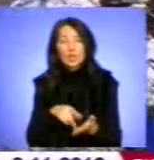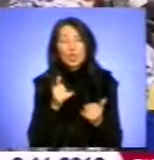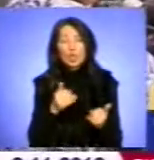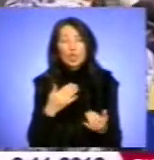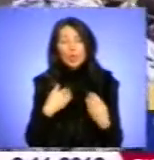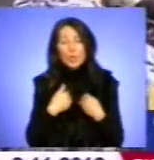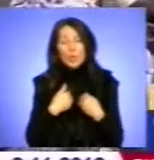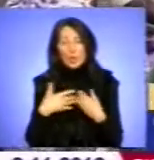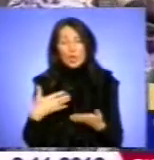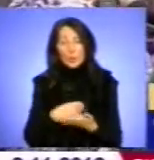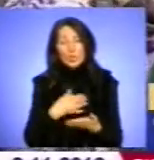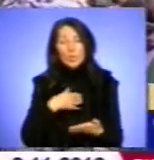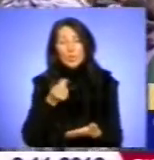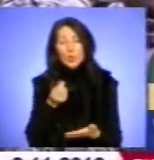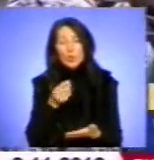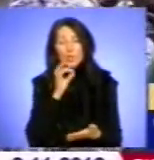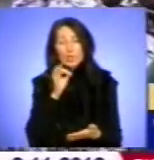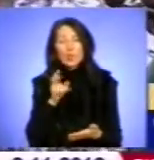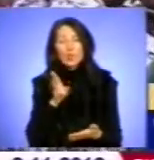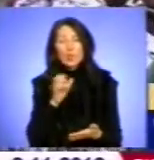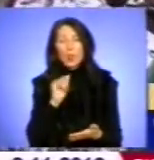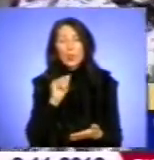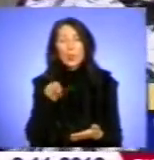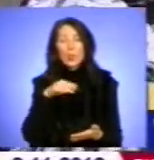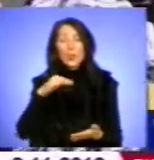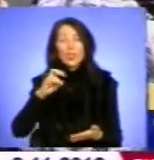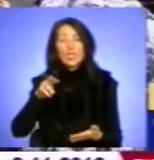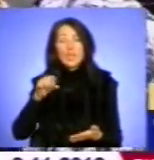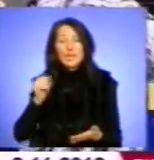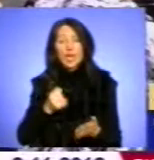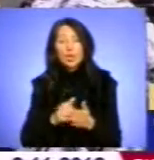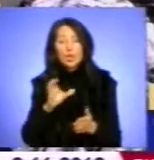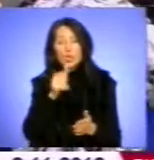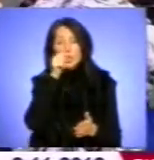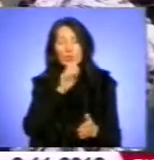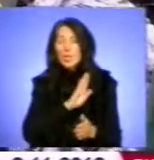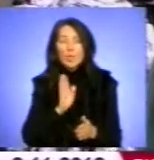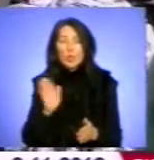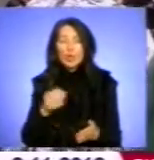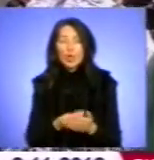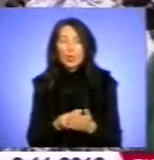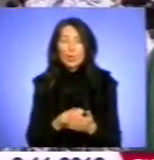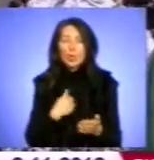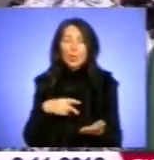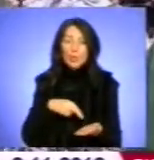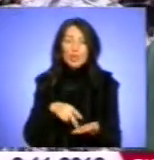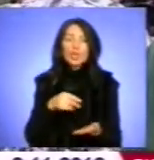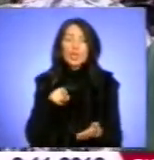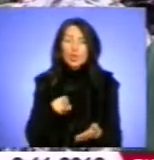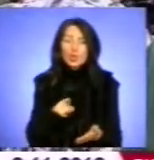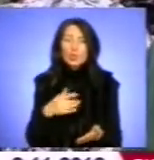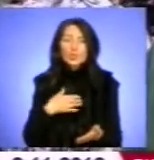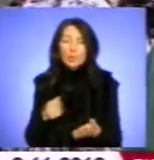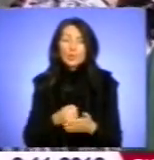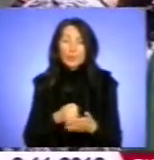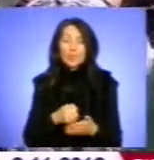нам гроші. Сказали, що бюджетникам до січня місяця не буде грошей. Так що ми прийшли сюди, щоб нам